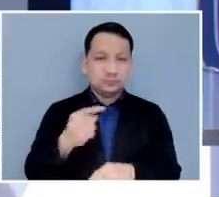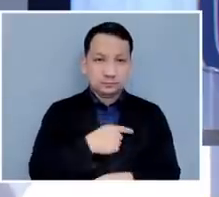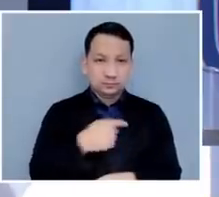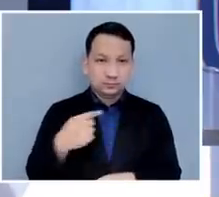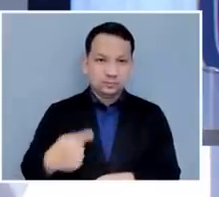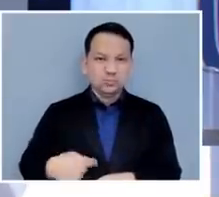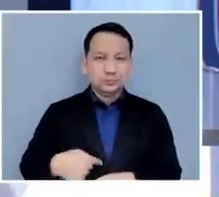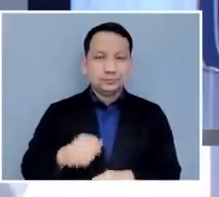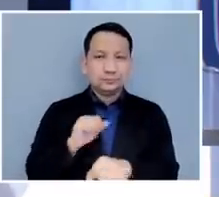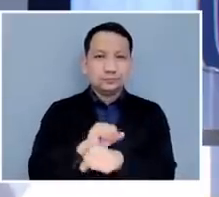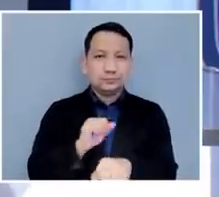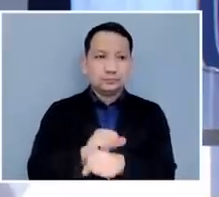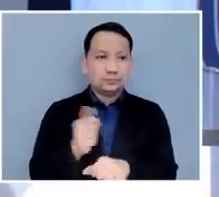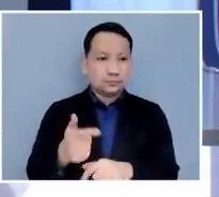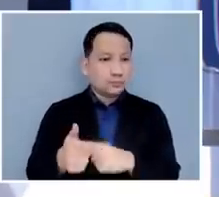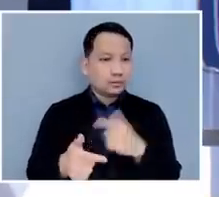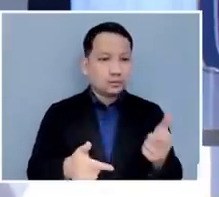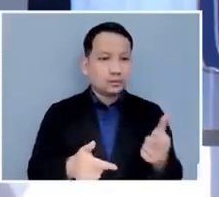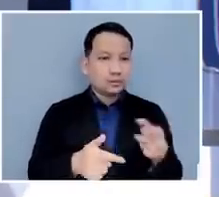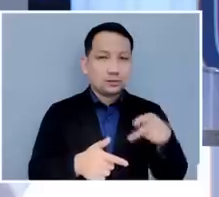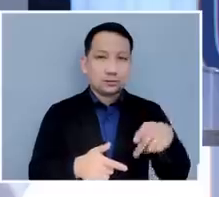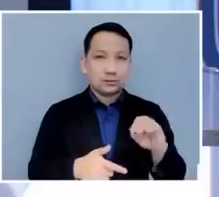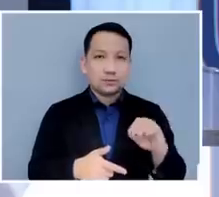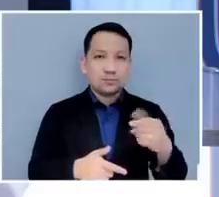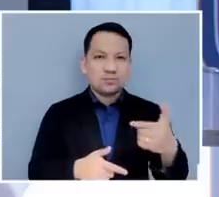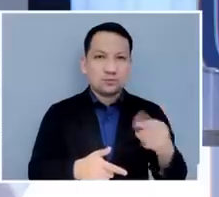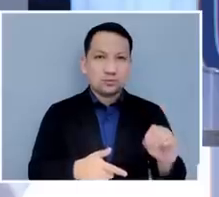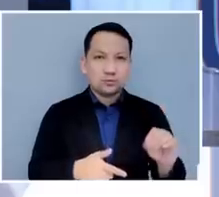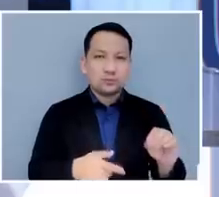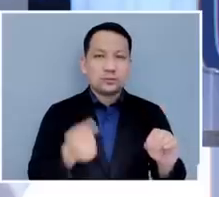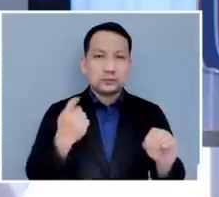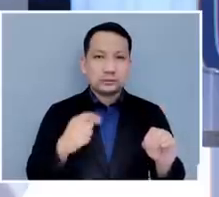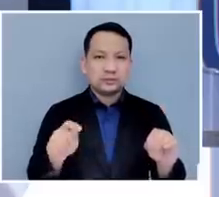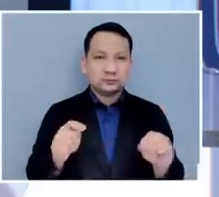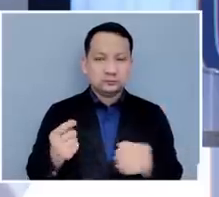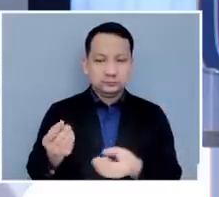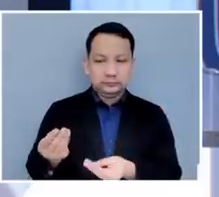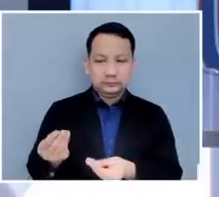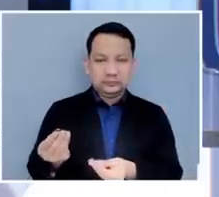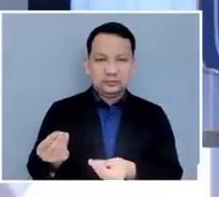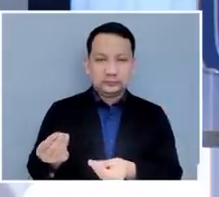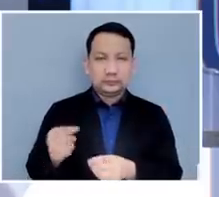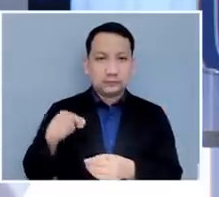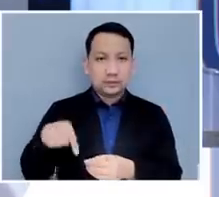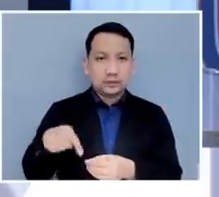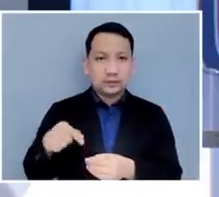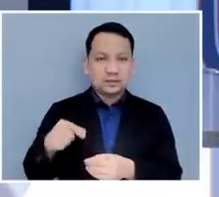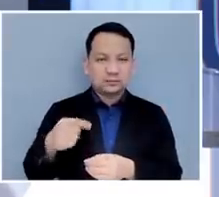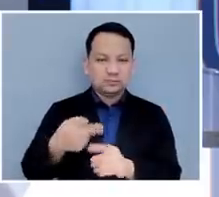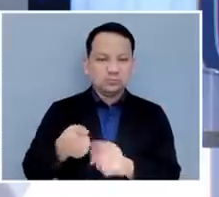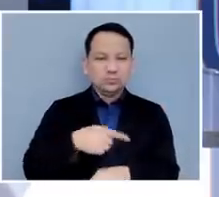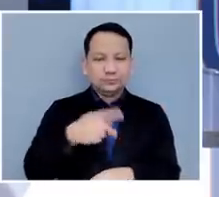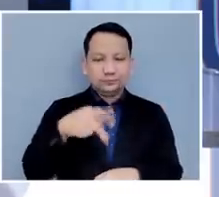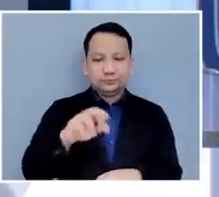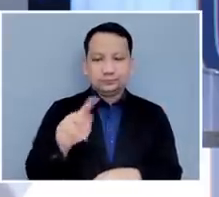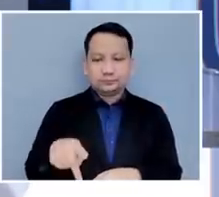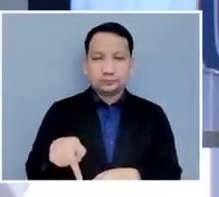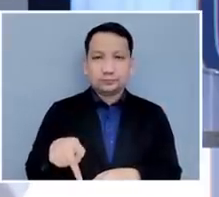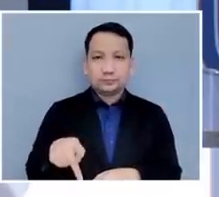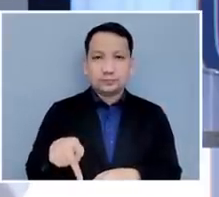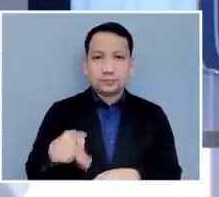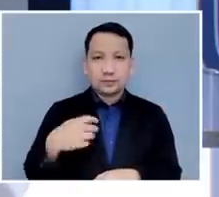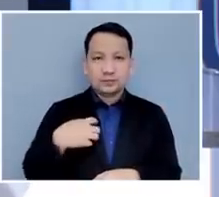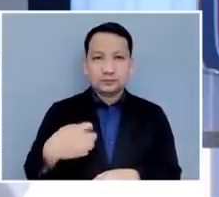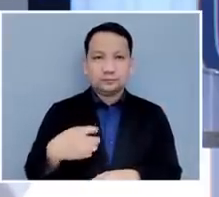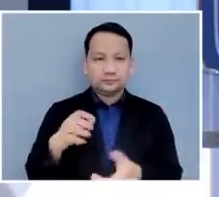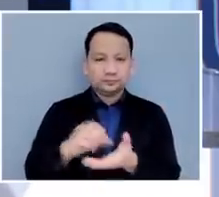sa ibang POGO operator. Tinangka din naman siyang kikilan ng isang opisyal ng PNP para mabasura ang